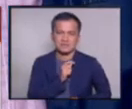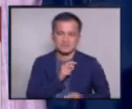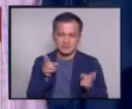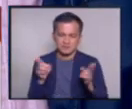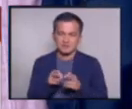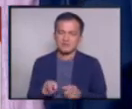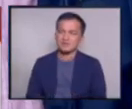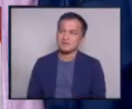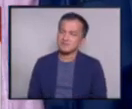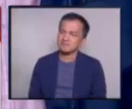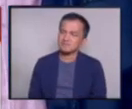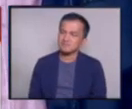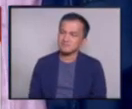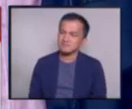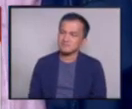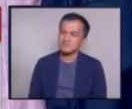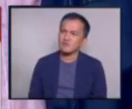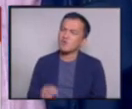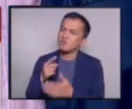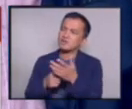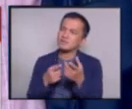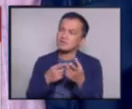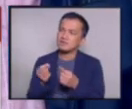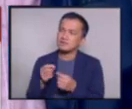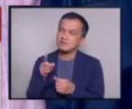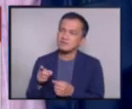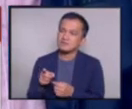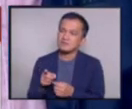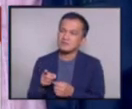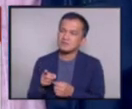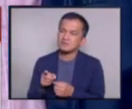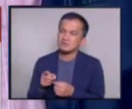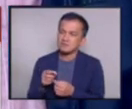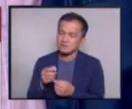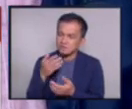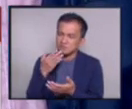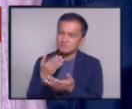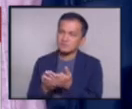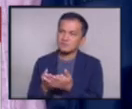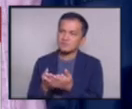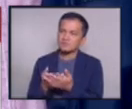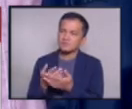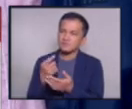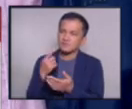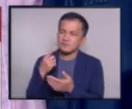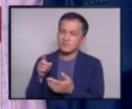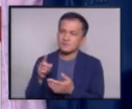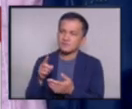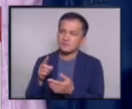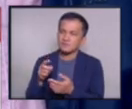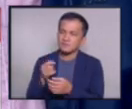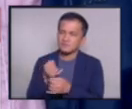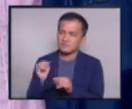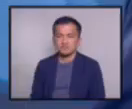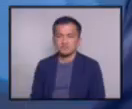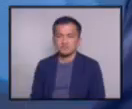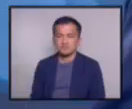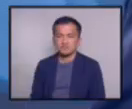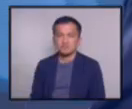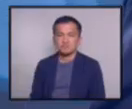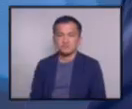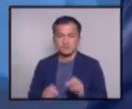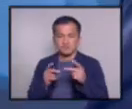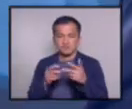lang. Anong ginawa mo na nakabuti sa kay Inang Laya at kay Juan de la Cruz?